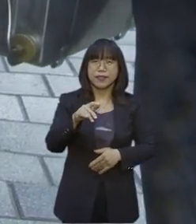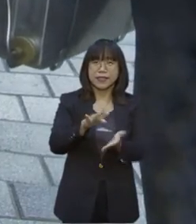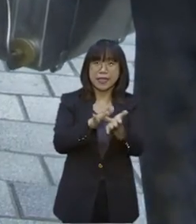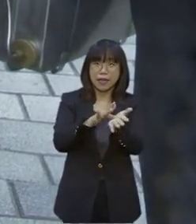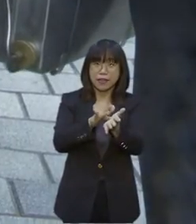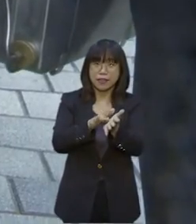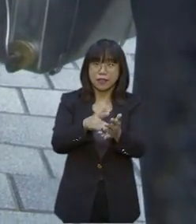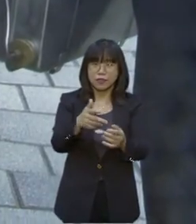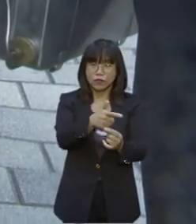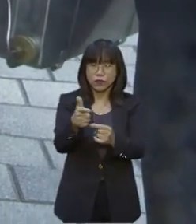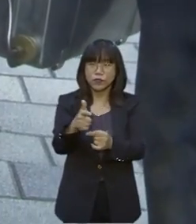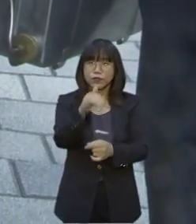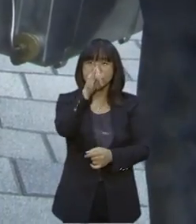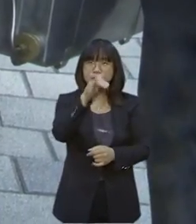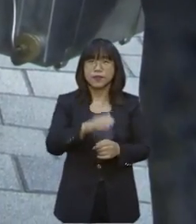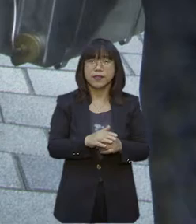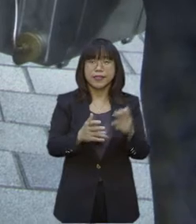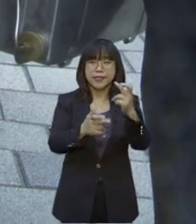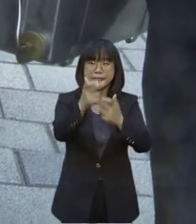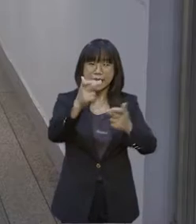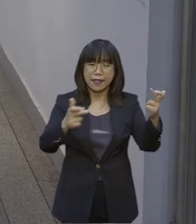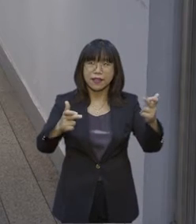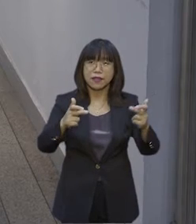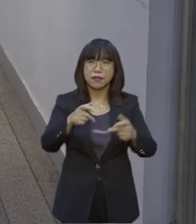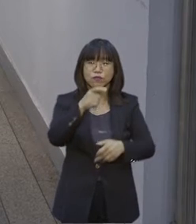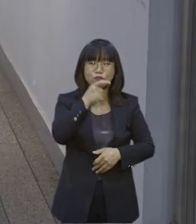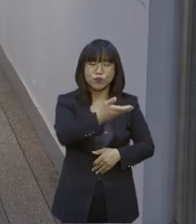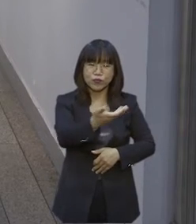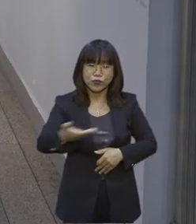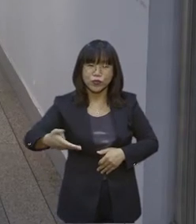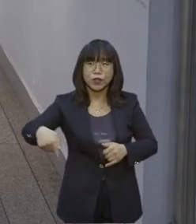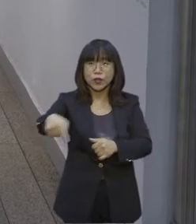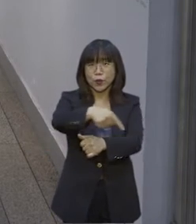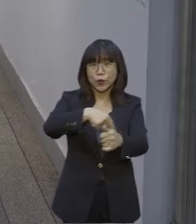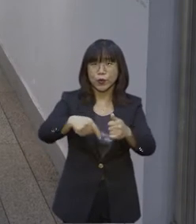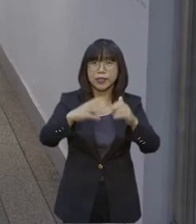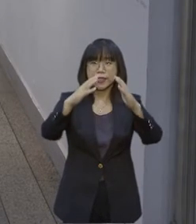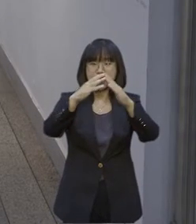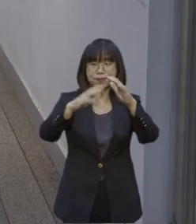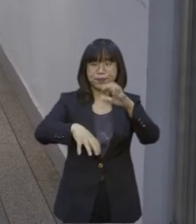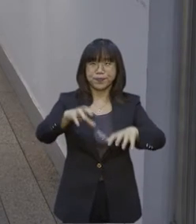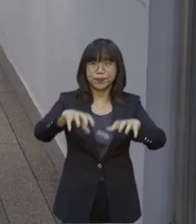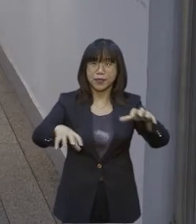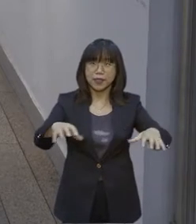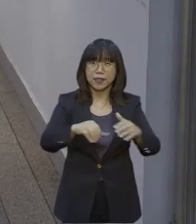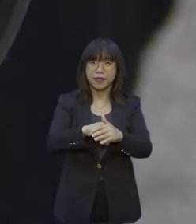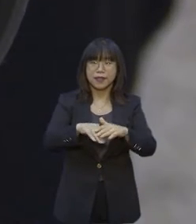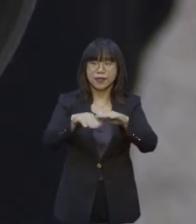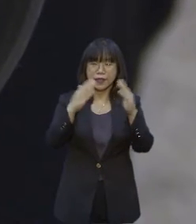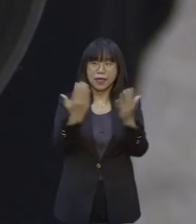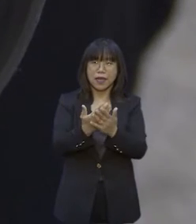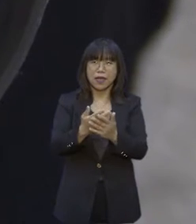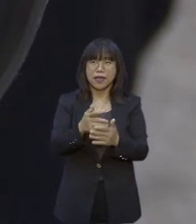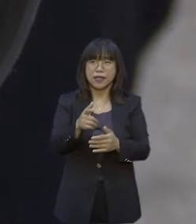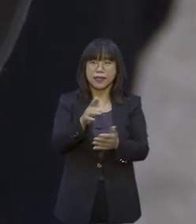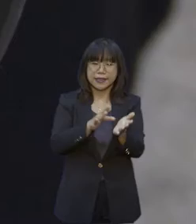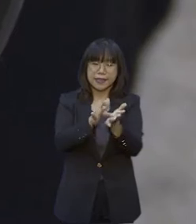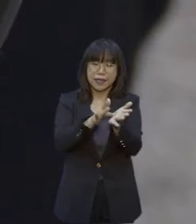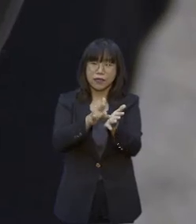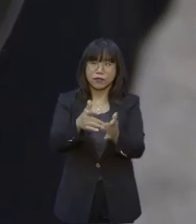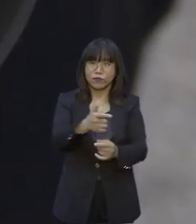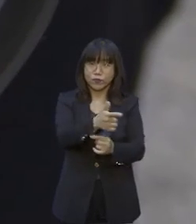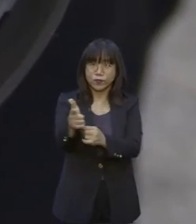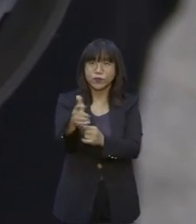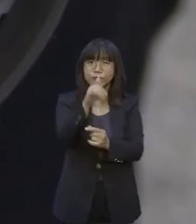지역 내 유수지, 복지시설, 산 주변 등 방역 취약 지역과 주택가에 정기적으로 살균 살충